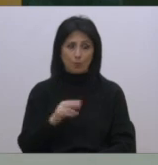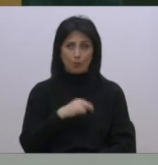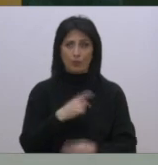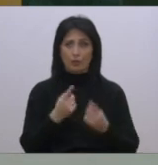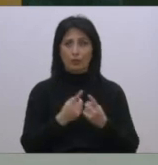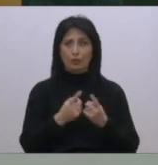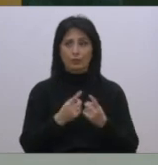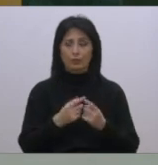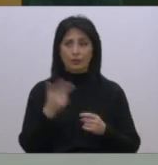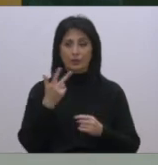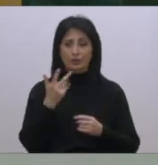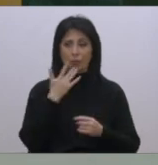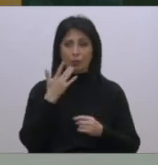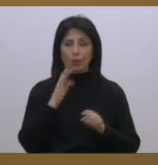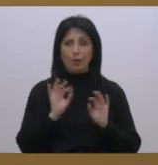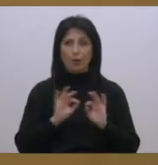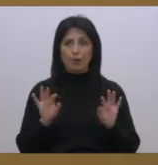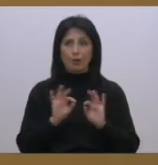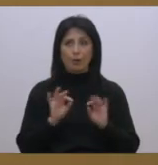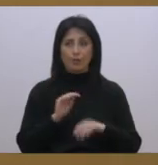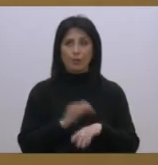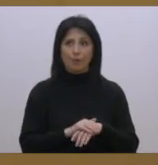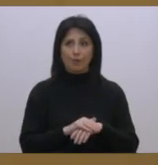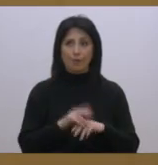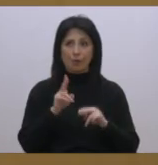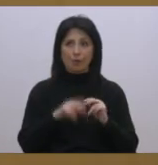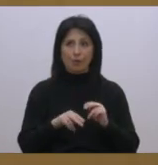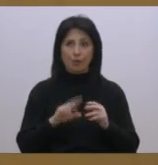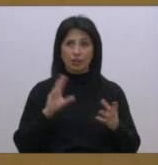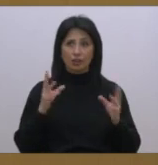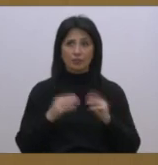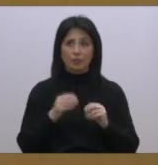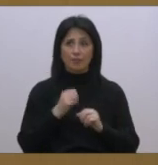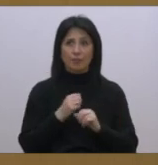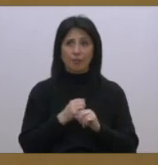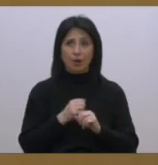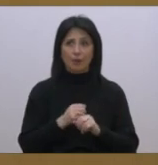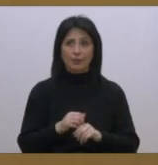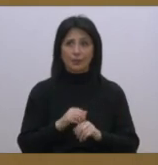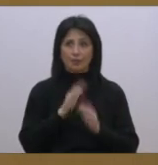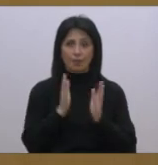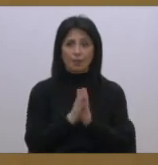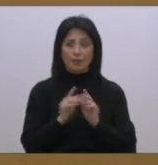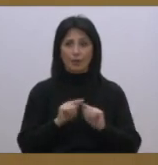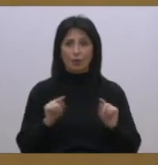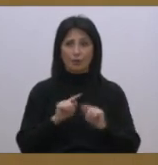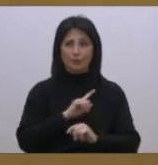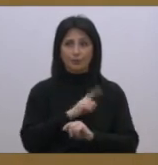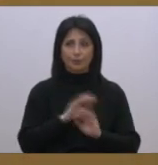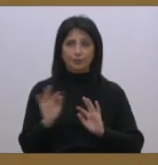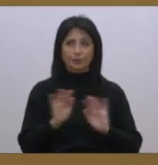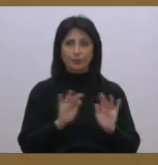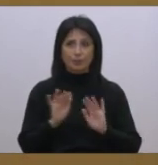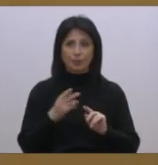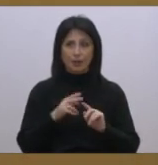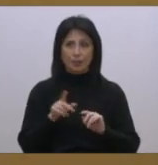კოლეგებო, სამშაბათის პოლიტიკური განცხადებების ფაქტორად დასასრულია და შეჯამებას გავაკეთებ. მთელი ოპოზიციური ძალის ხმევა